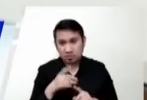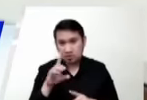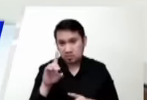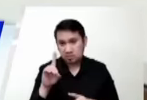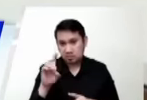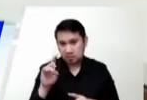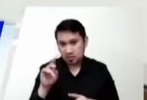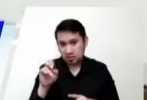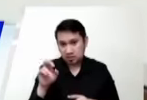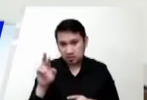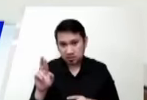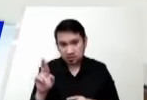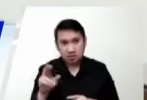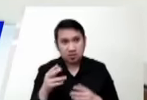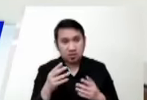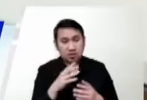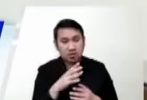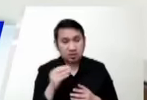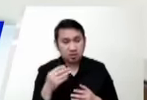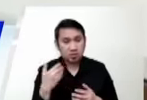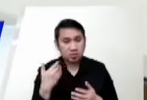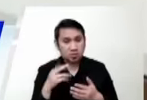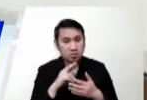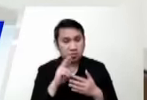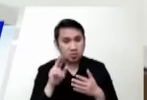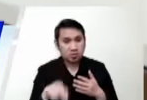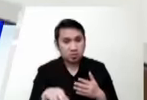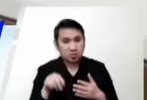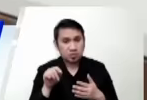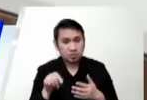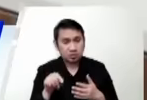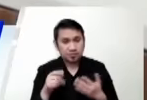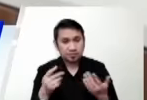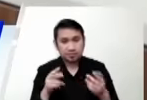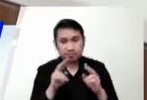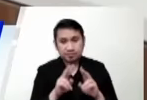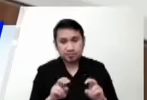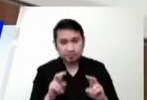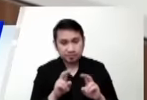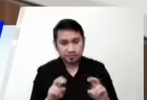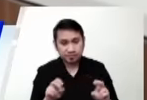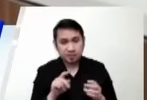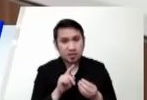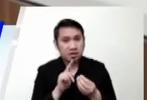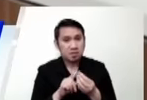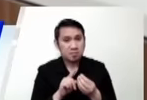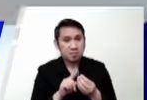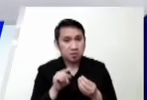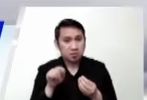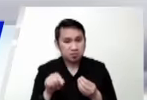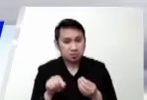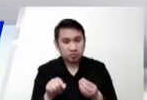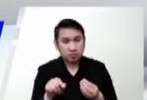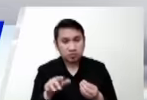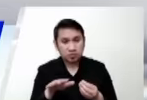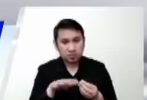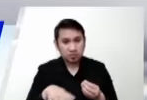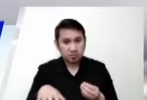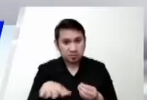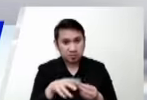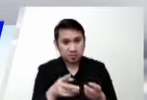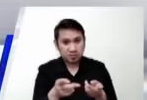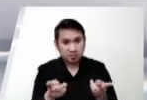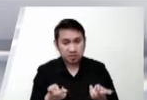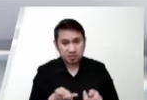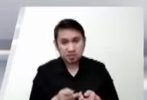so with the result of their investigation regarding the Captain's Peak Resort. Sabi ng